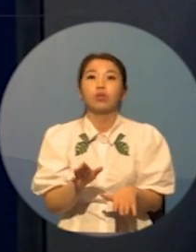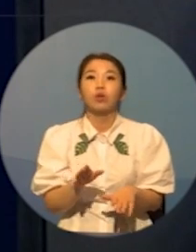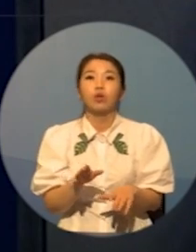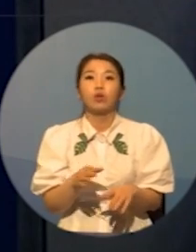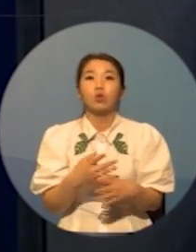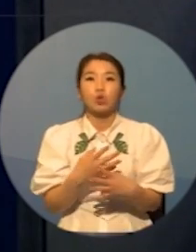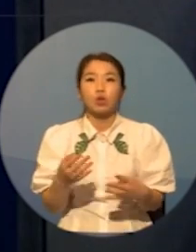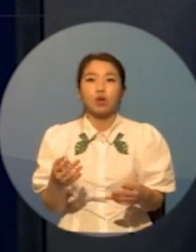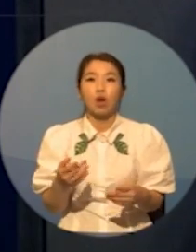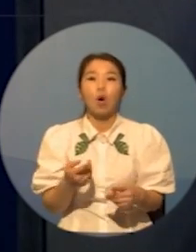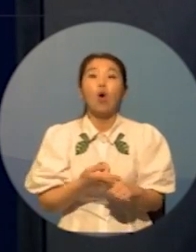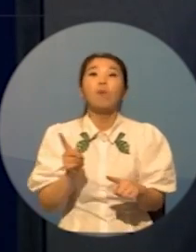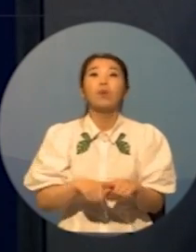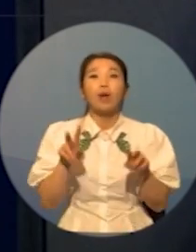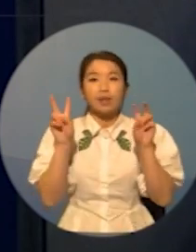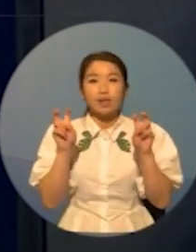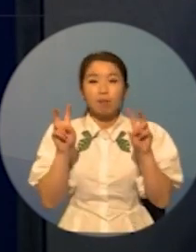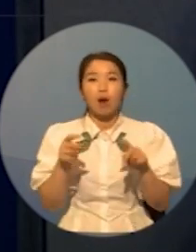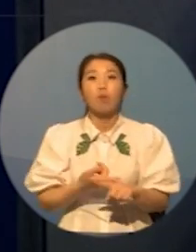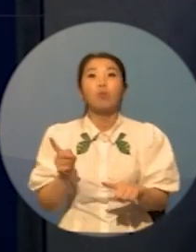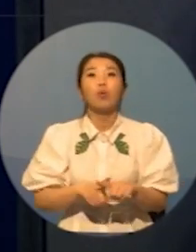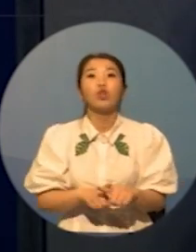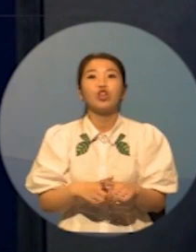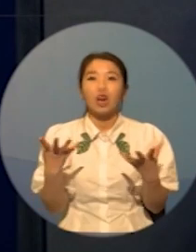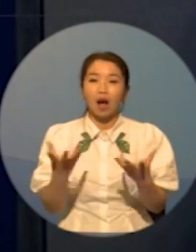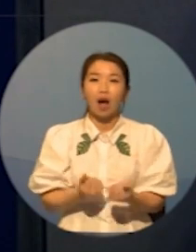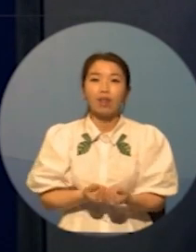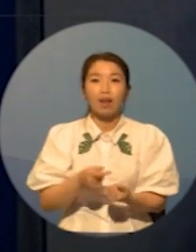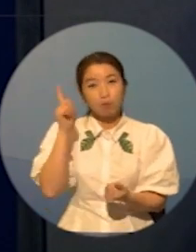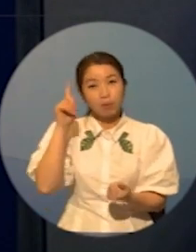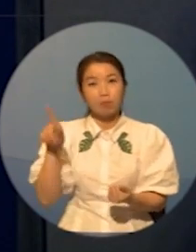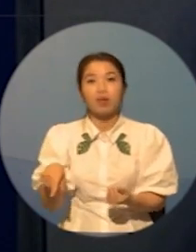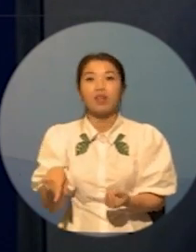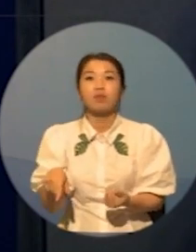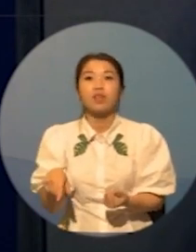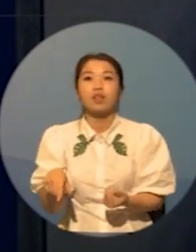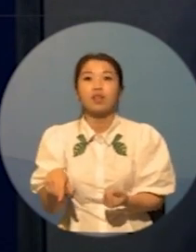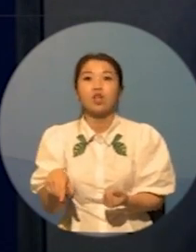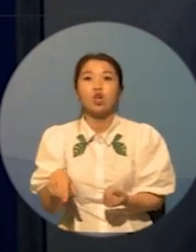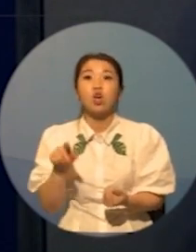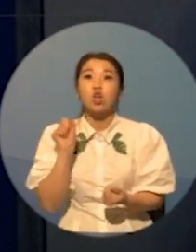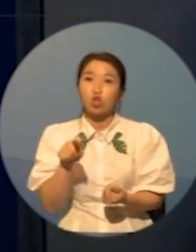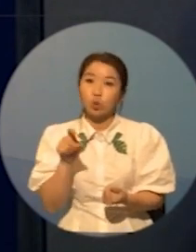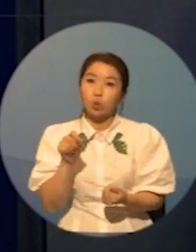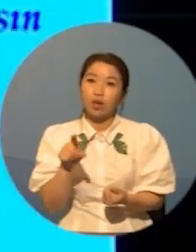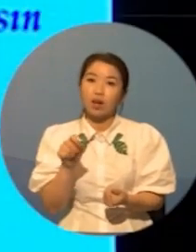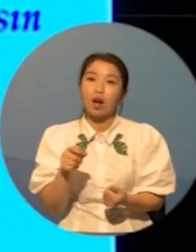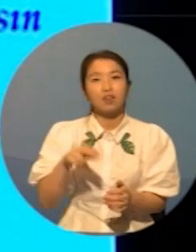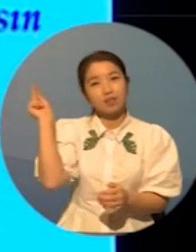бойынша алған білімлеріңізді қай дәрежеде түсіндіңіз, бұны шынығылар ақалы беккемлеп аламыз.